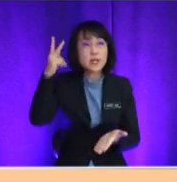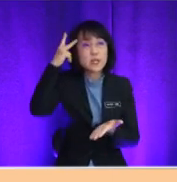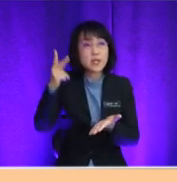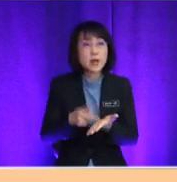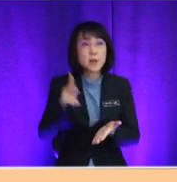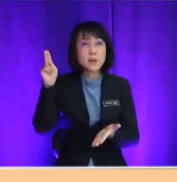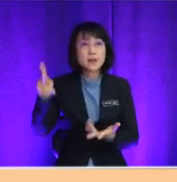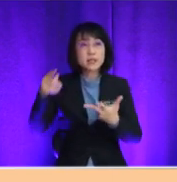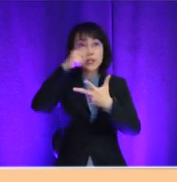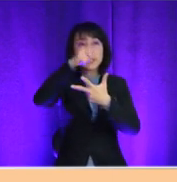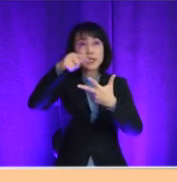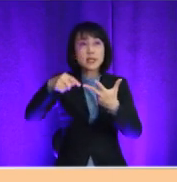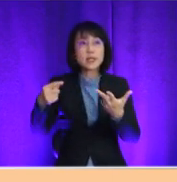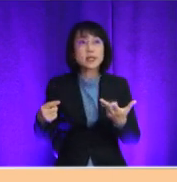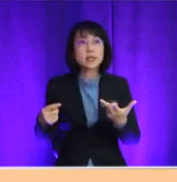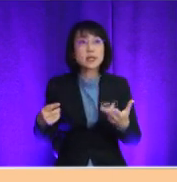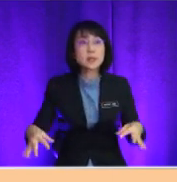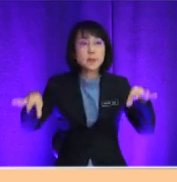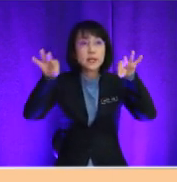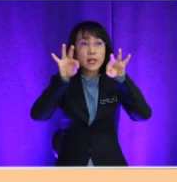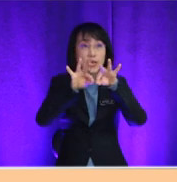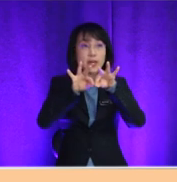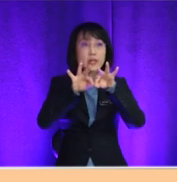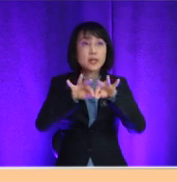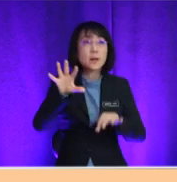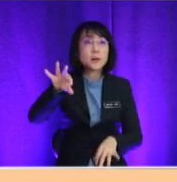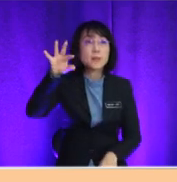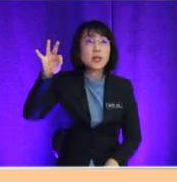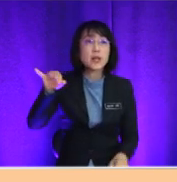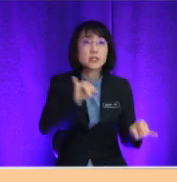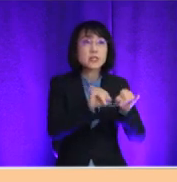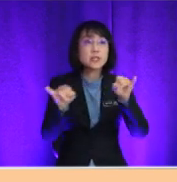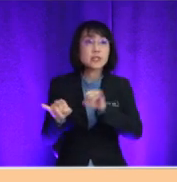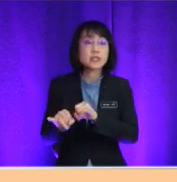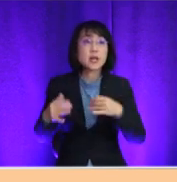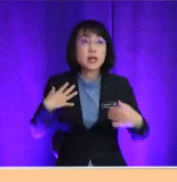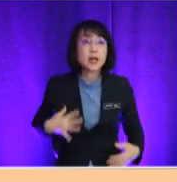kepentingan pemilihan pakaian itu kepada pengendali makanan